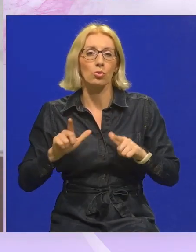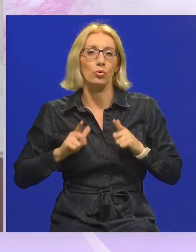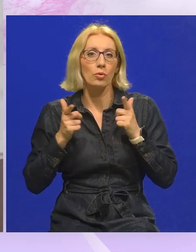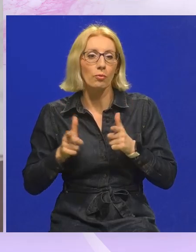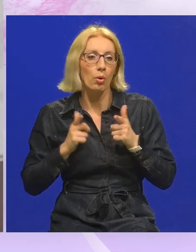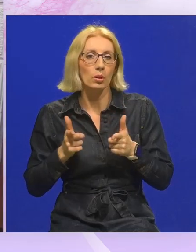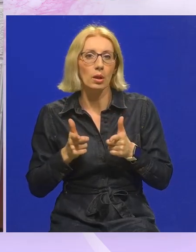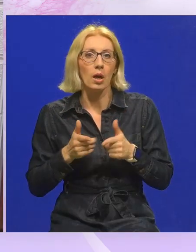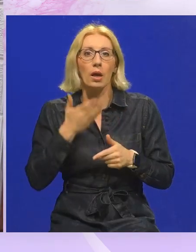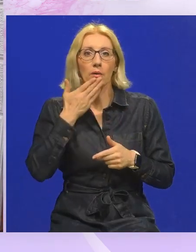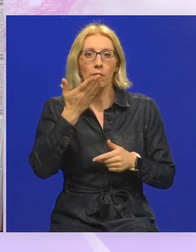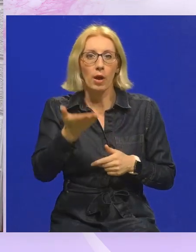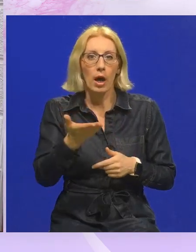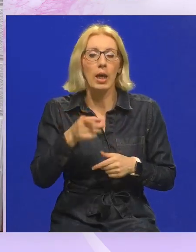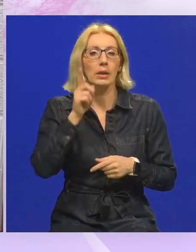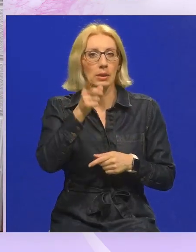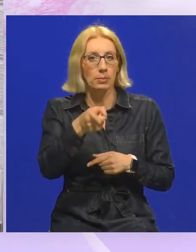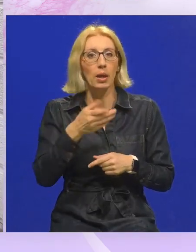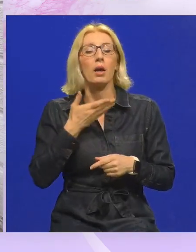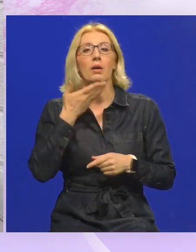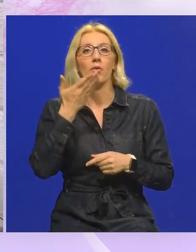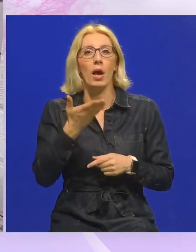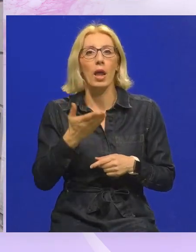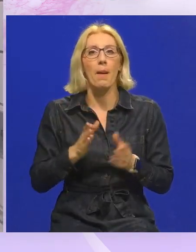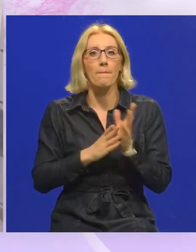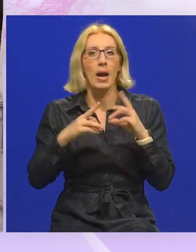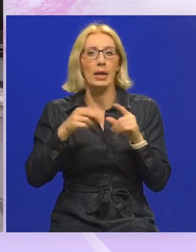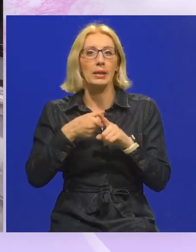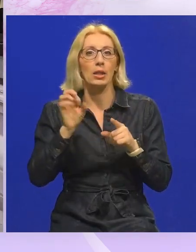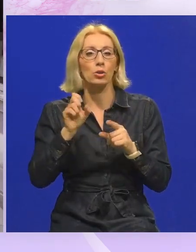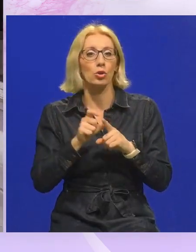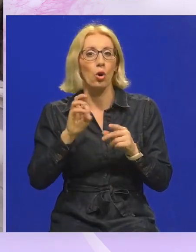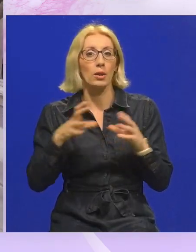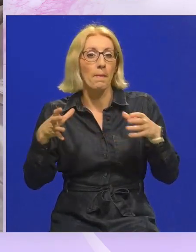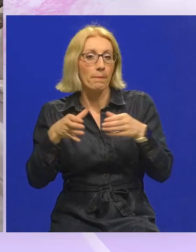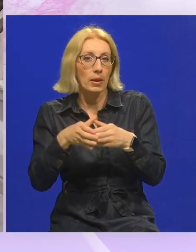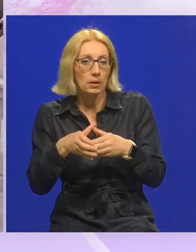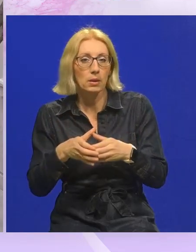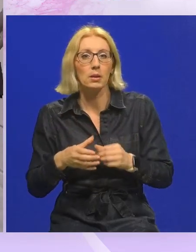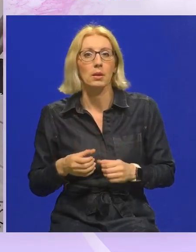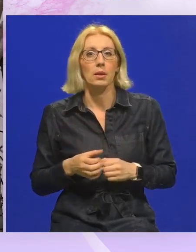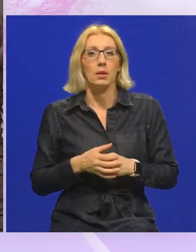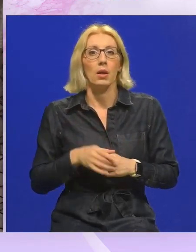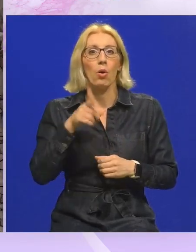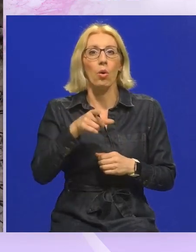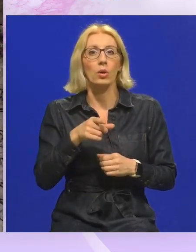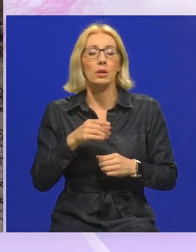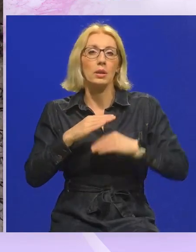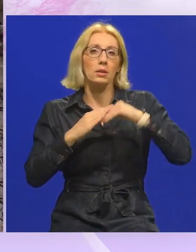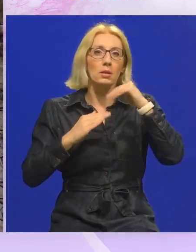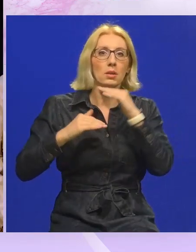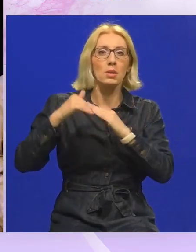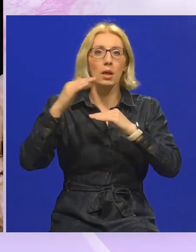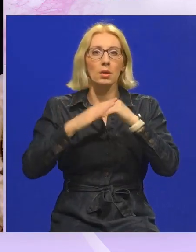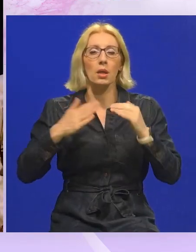života. Dakle, hvala njima, hvala makedonskoj manjini, jer oni grade,